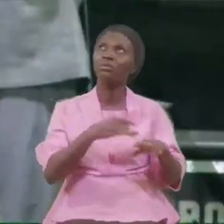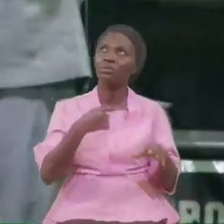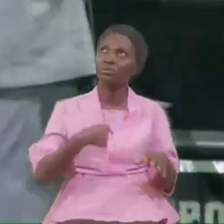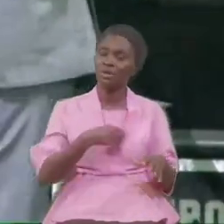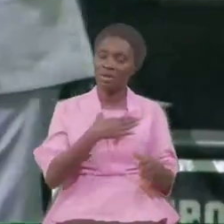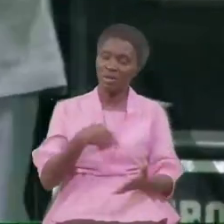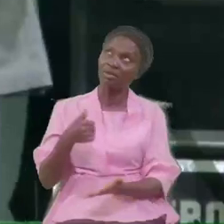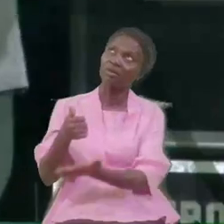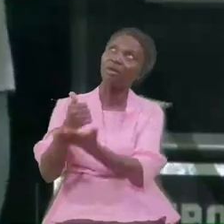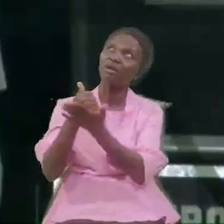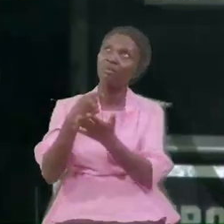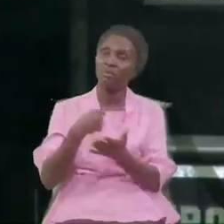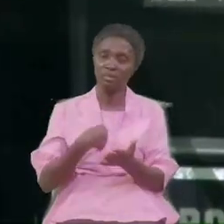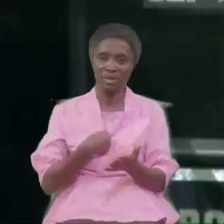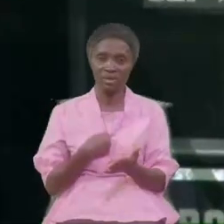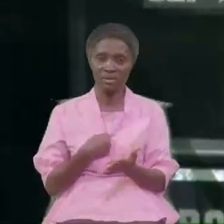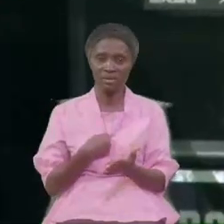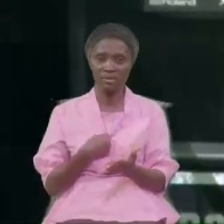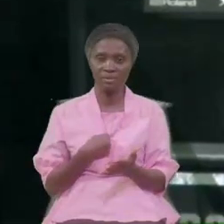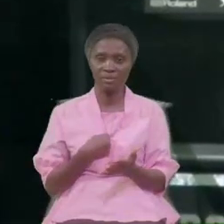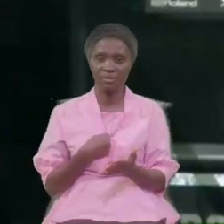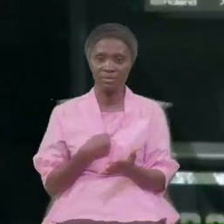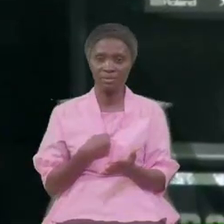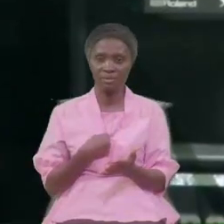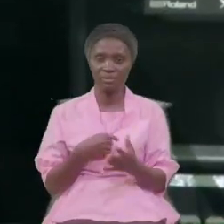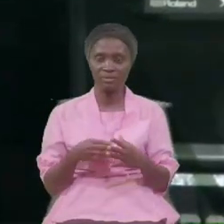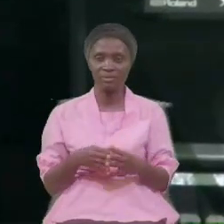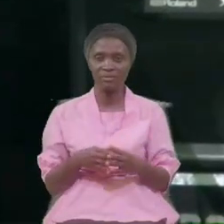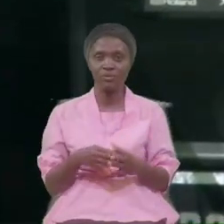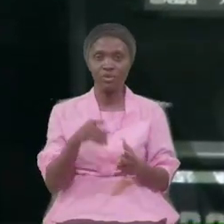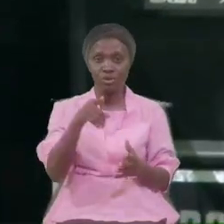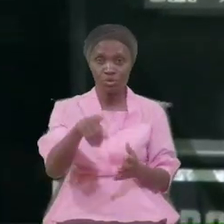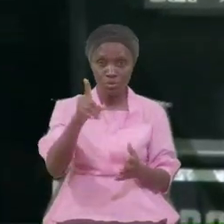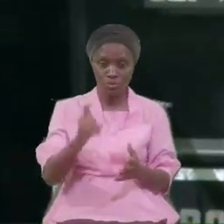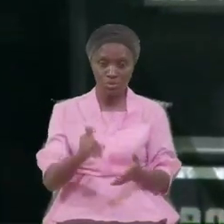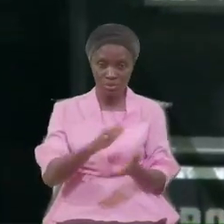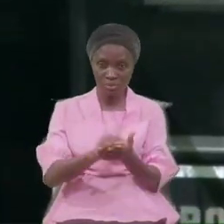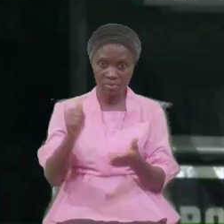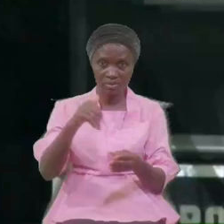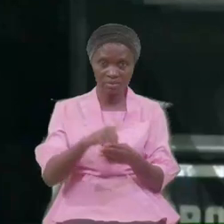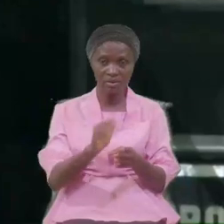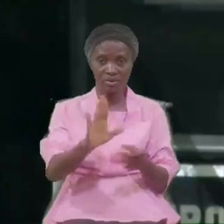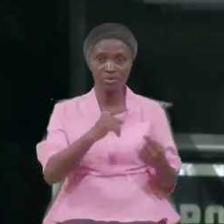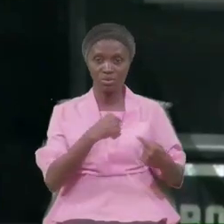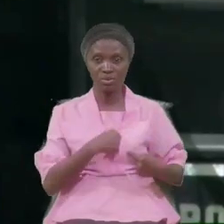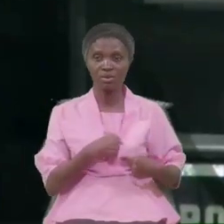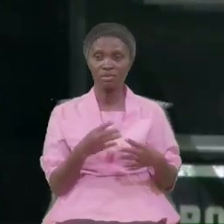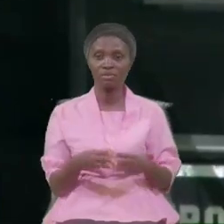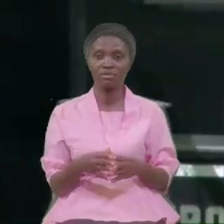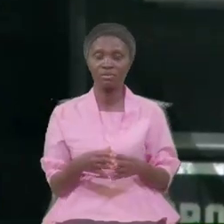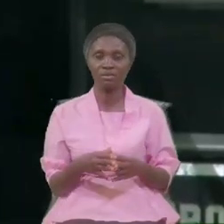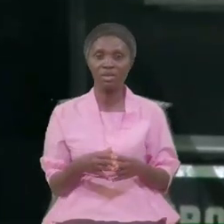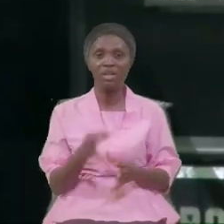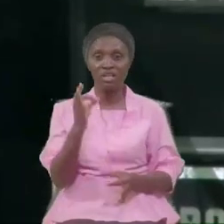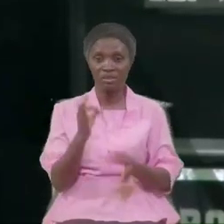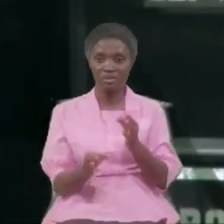Aie compassion de moi. Viens à mon secours. Tu vas croire dans ton cœur. Il peut tout